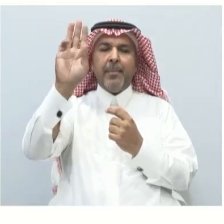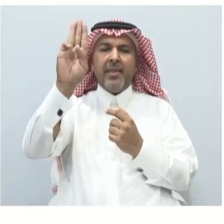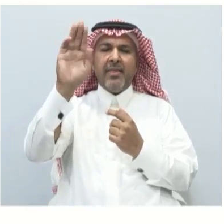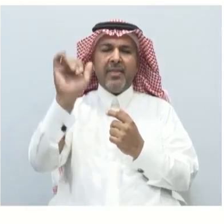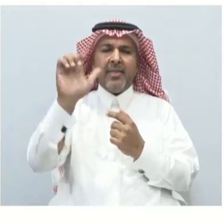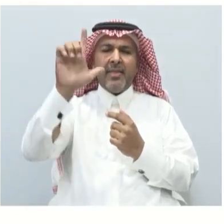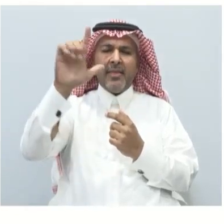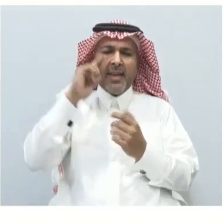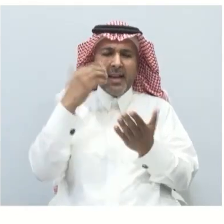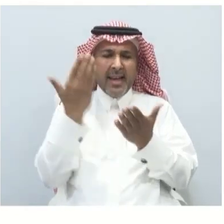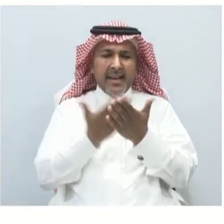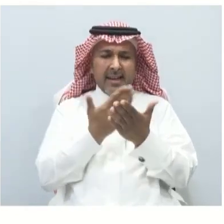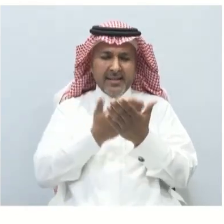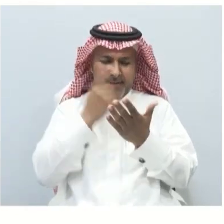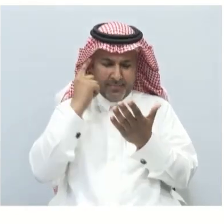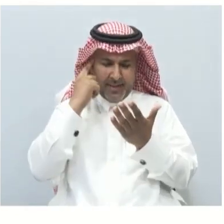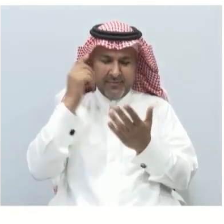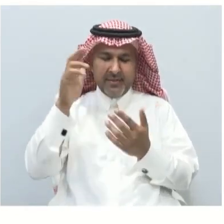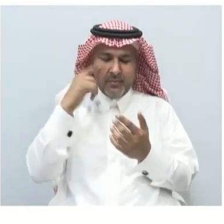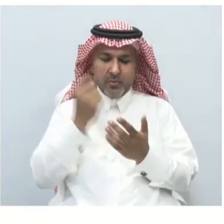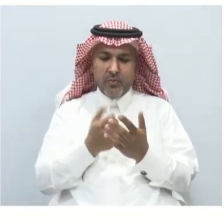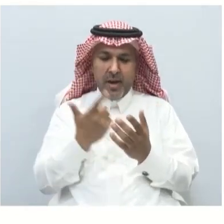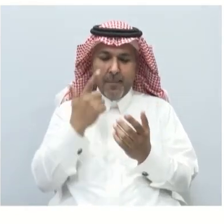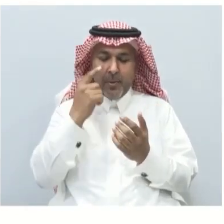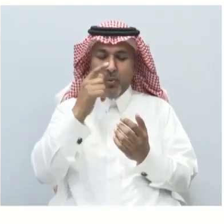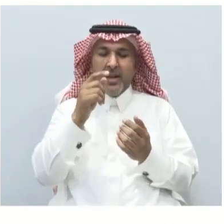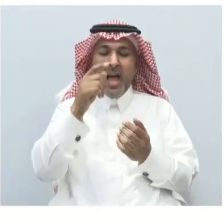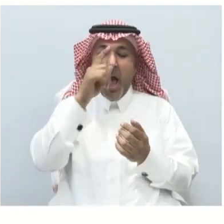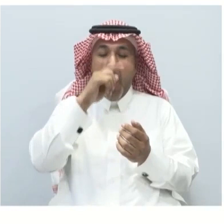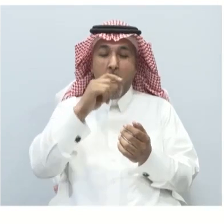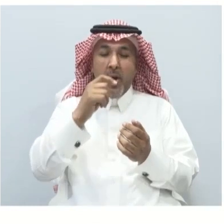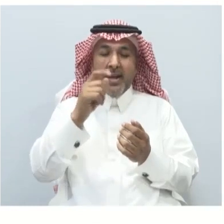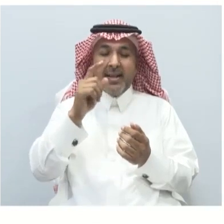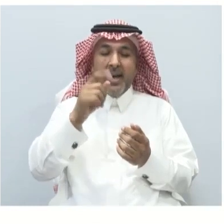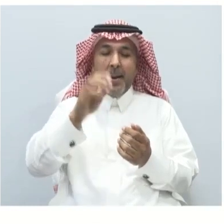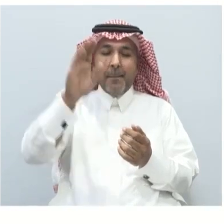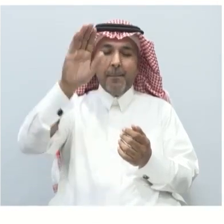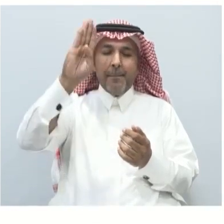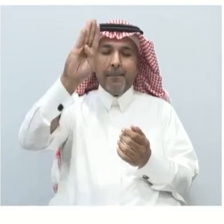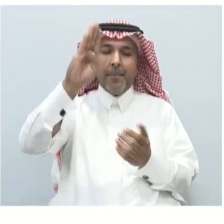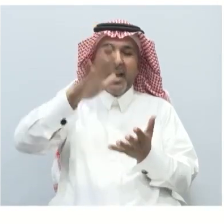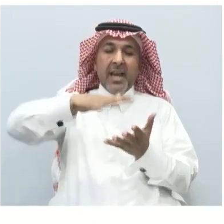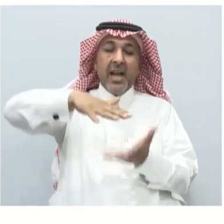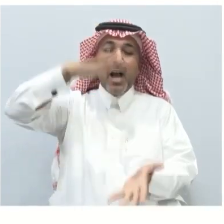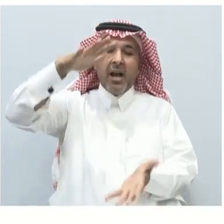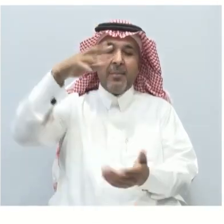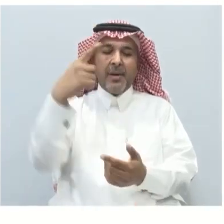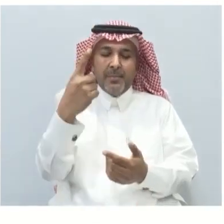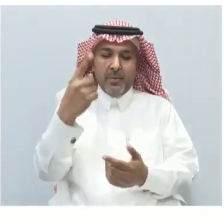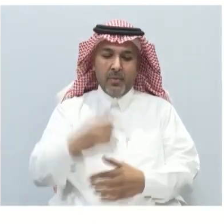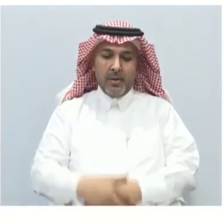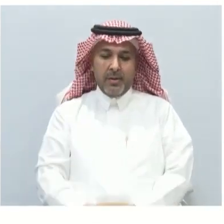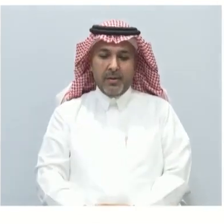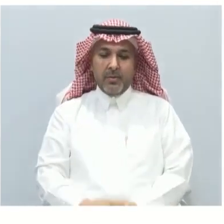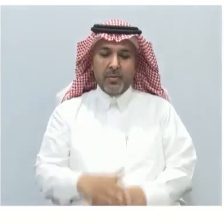عندما يكون الاساس اكبر من واحد وهذا ان شاء الله راح نتكلم عنه بعد قليل بعد ذلك سنتكلم عن تمثيل